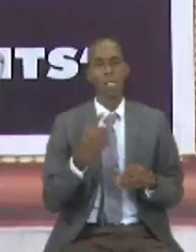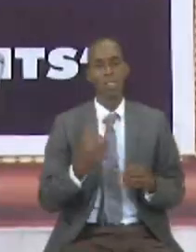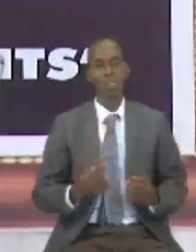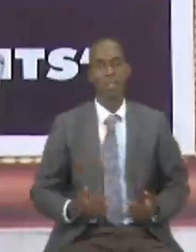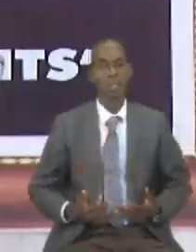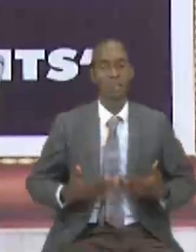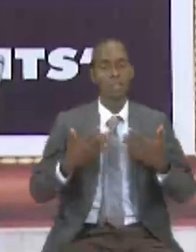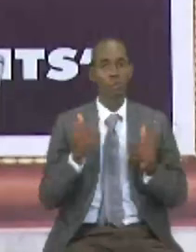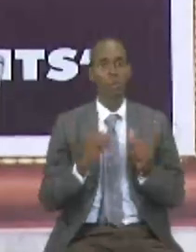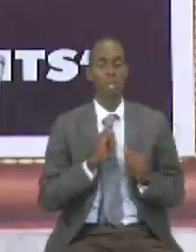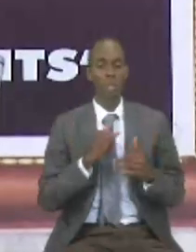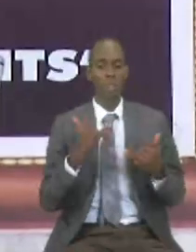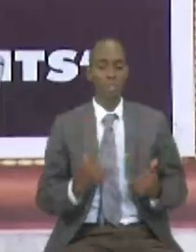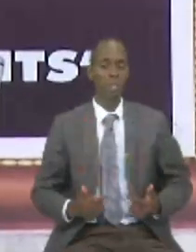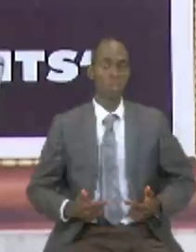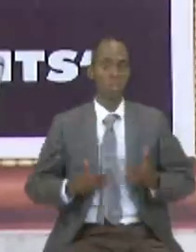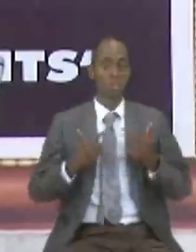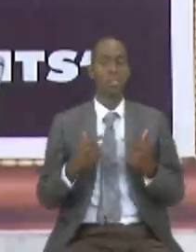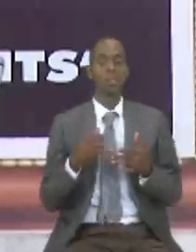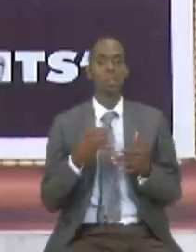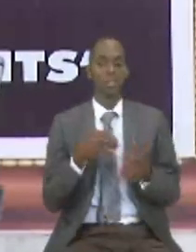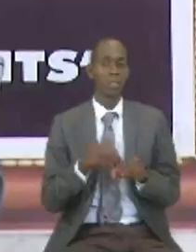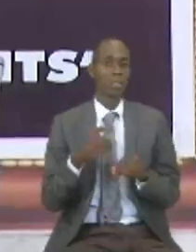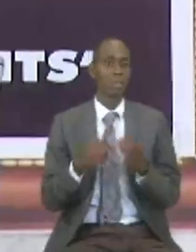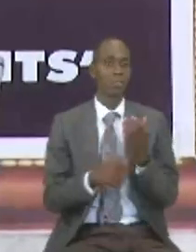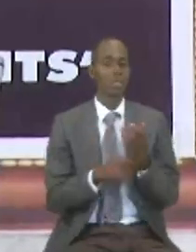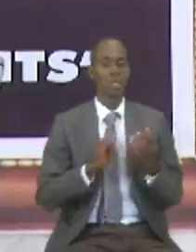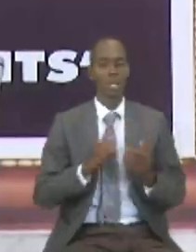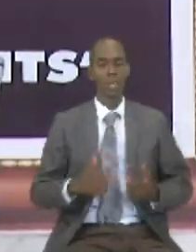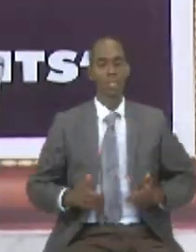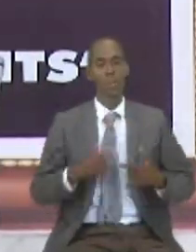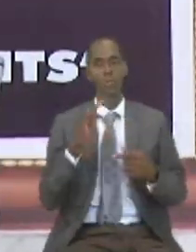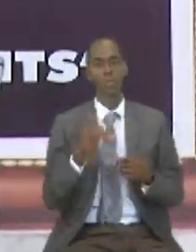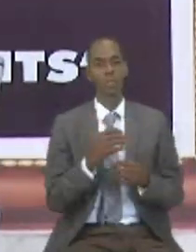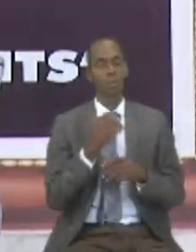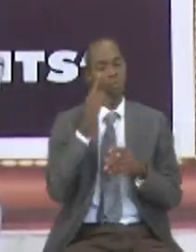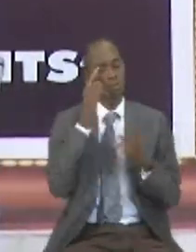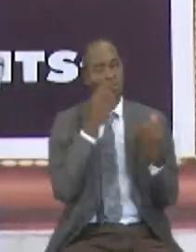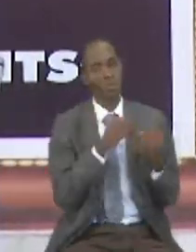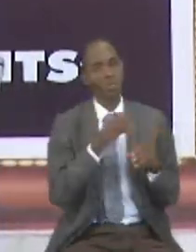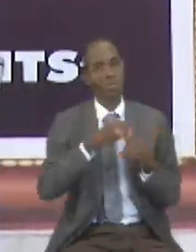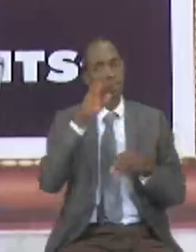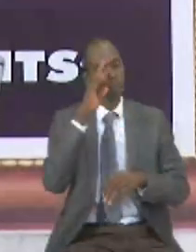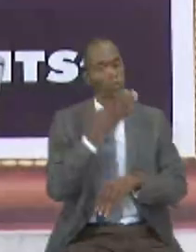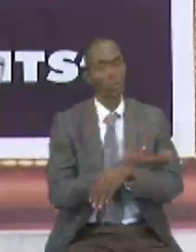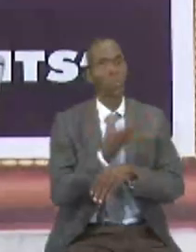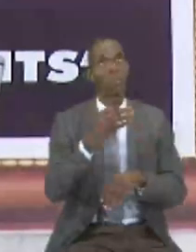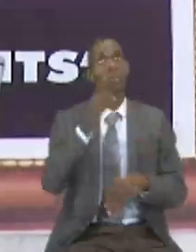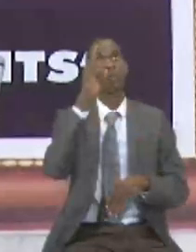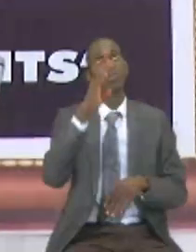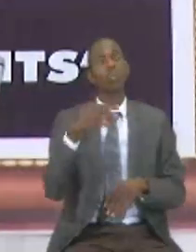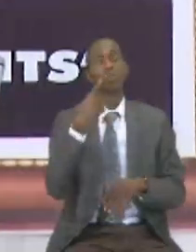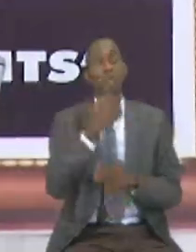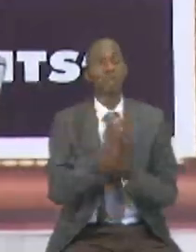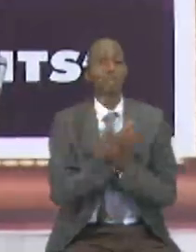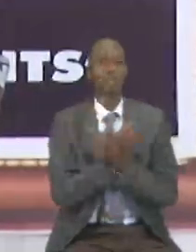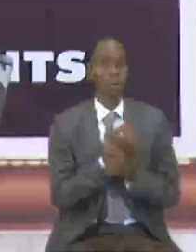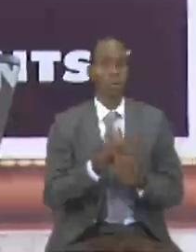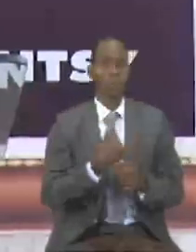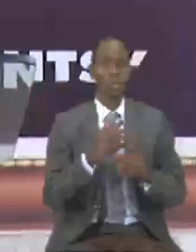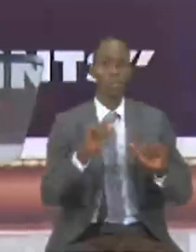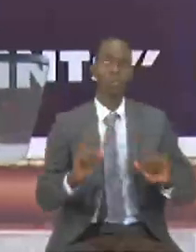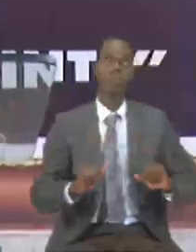Mais si je vis maintenant, c'est Christ qui vit en moi. Et si je vis maintenant, je vis par la foi dans le Fils de Dieu qui m'aime